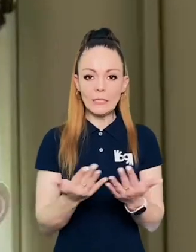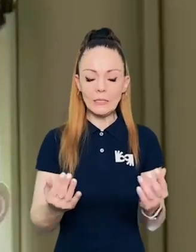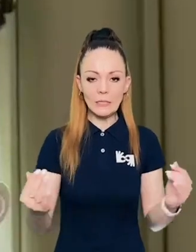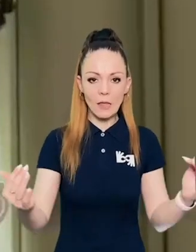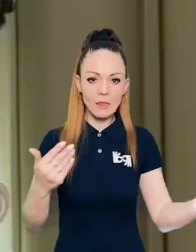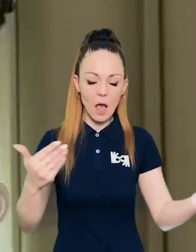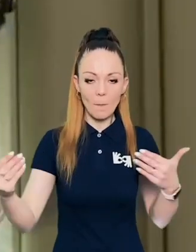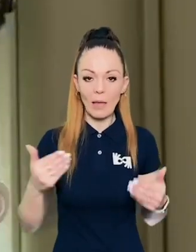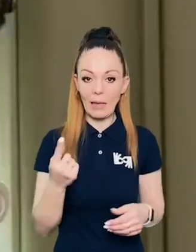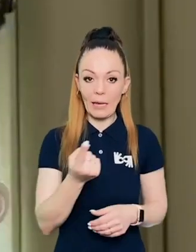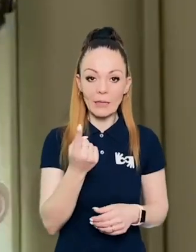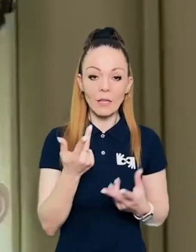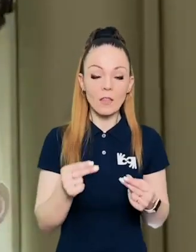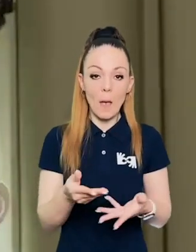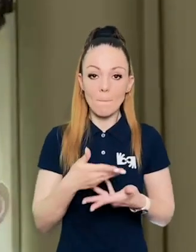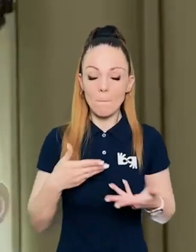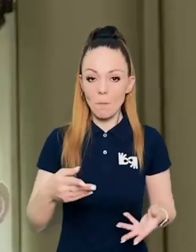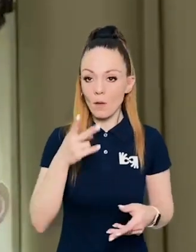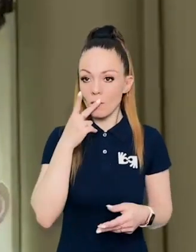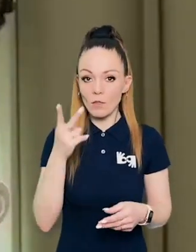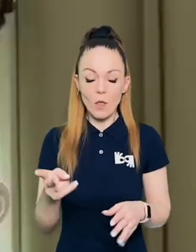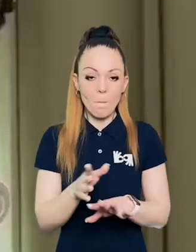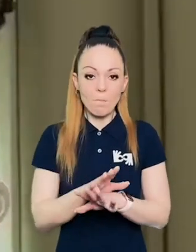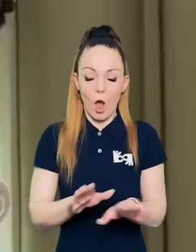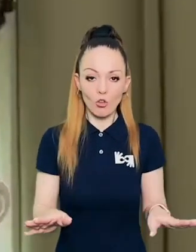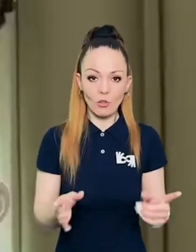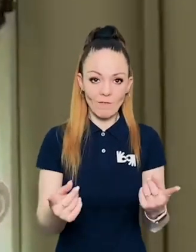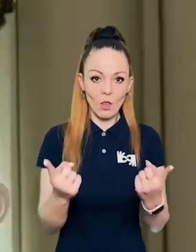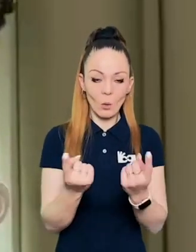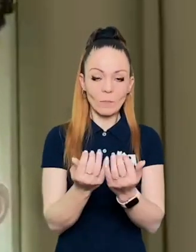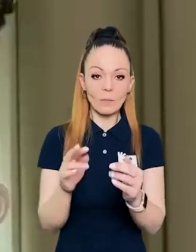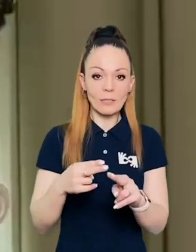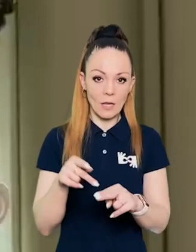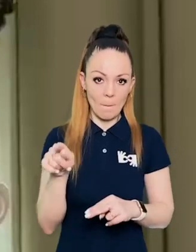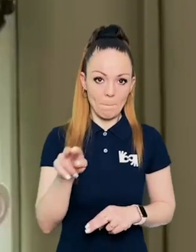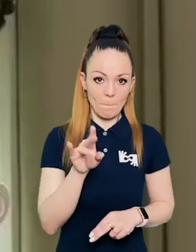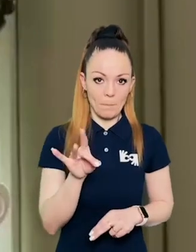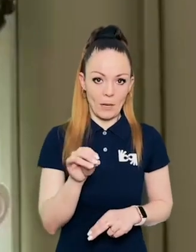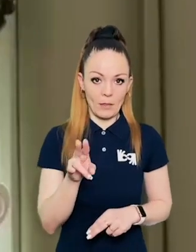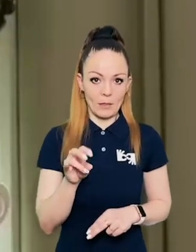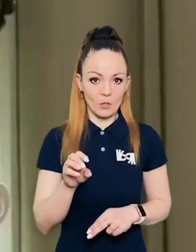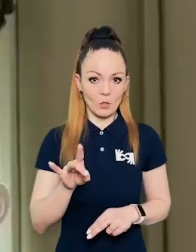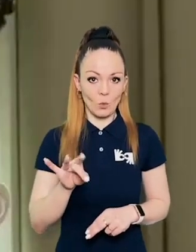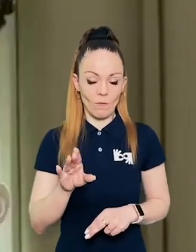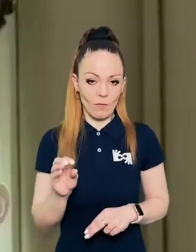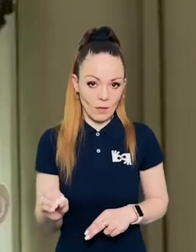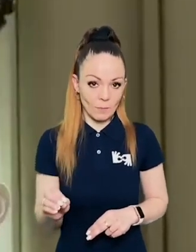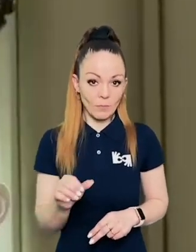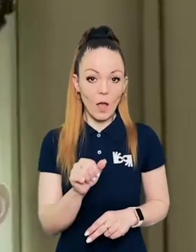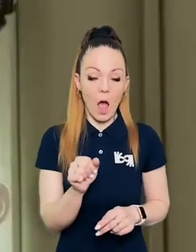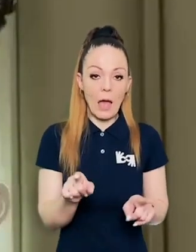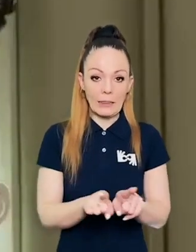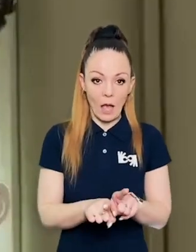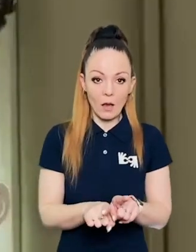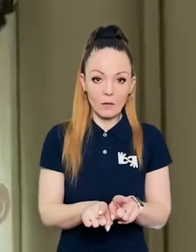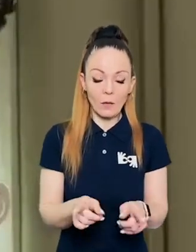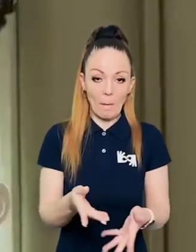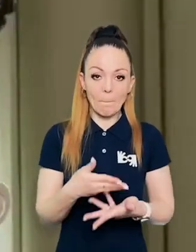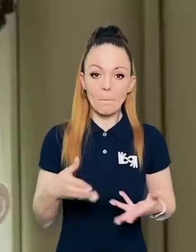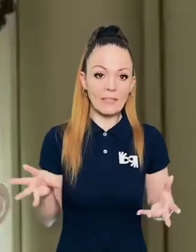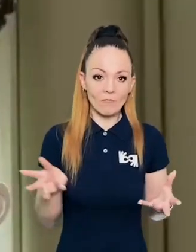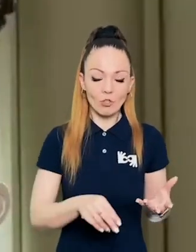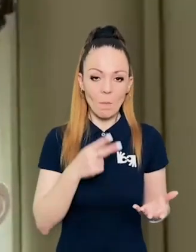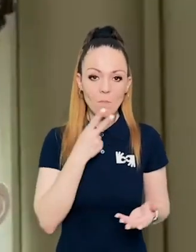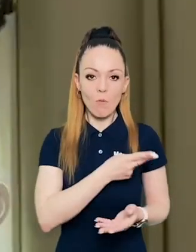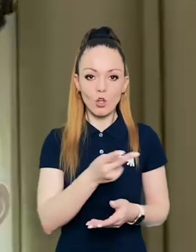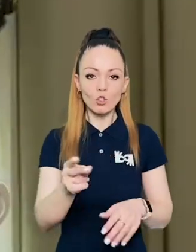і в Білорусі, в різних напрямах. Єдине, де ми не бачили збільшення великого, це Придністров'я. І, а